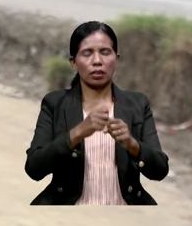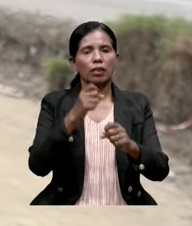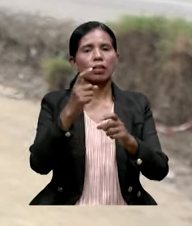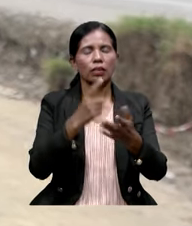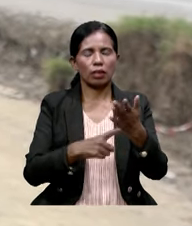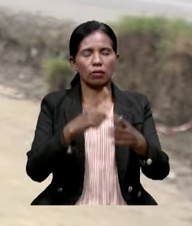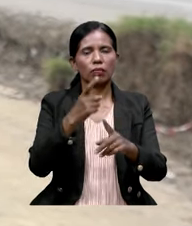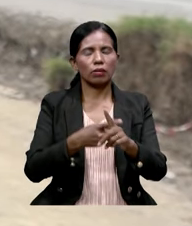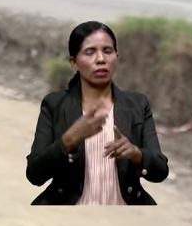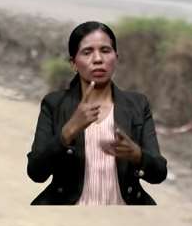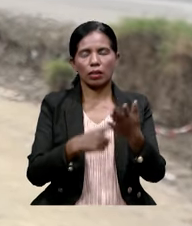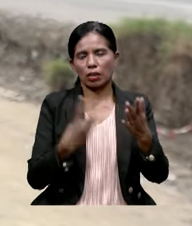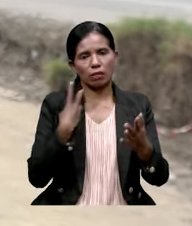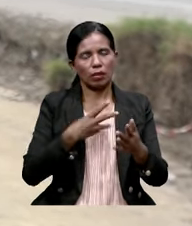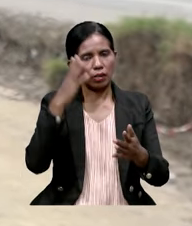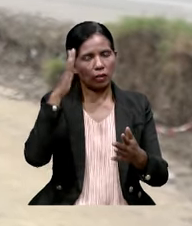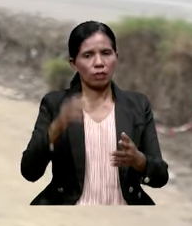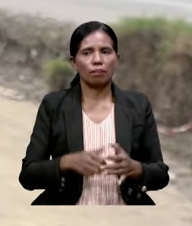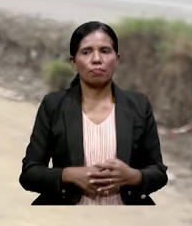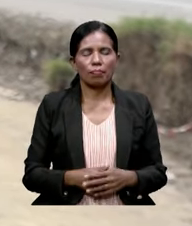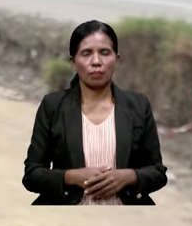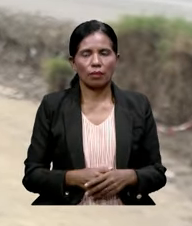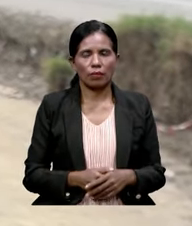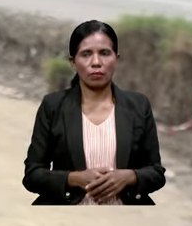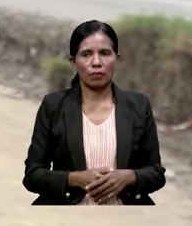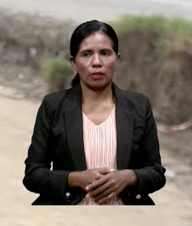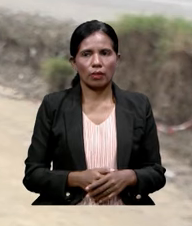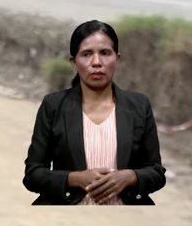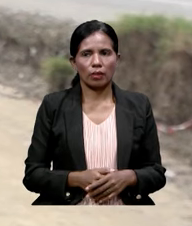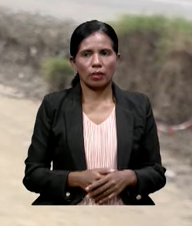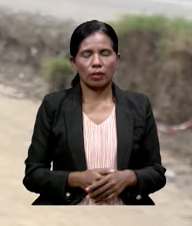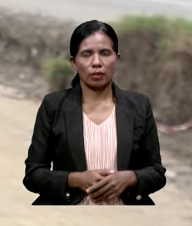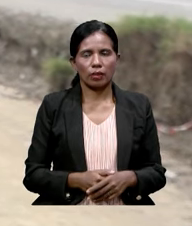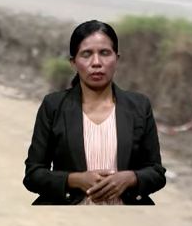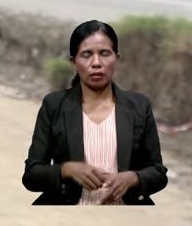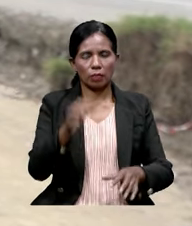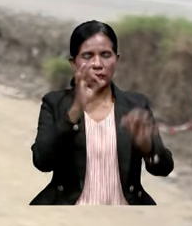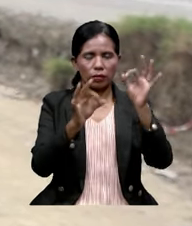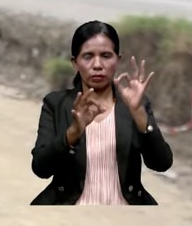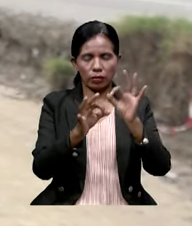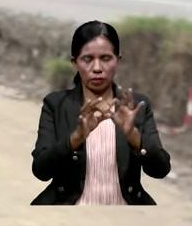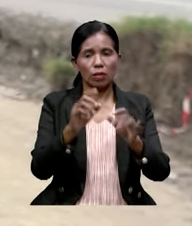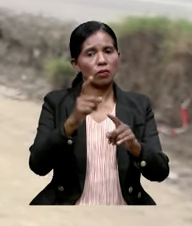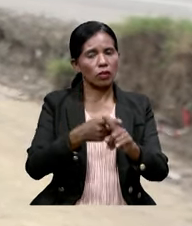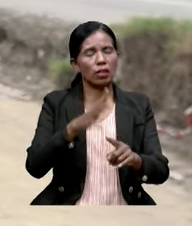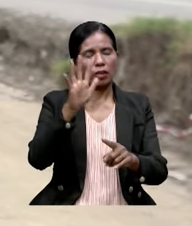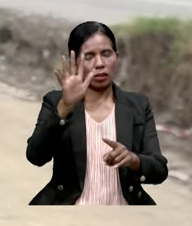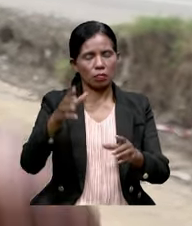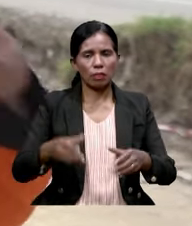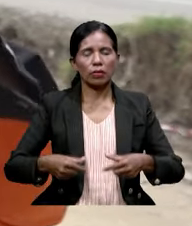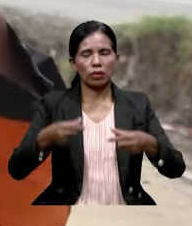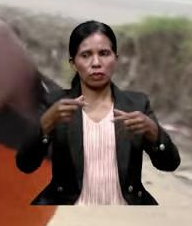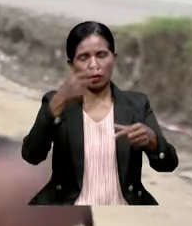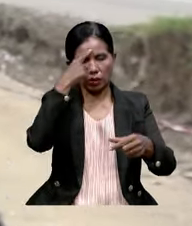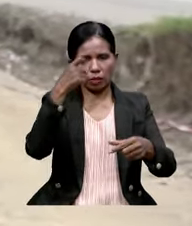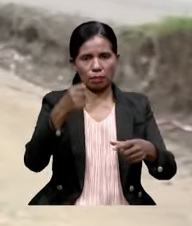garanti Fulan Lima ni mau sih garanti banjir apa? Sing, ami garanti kata si Fulan Lima si entrega